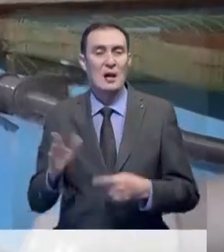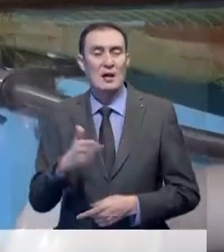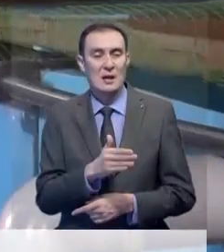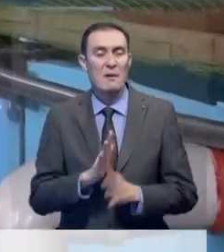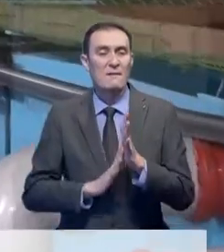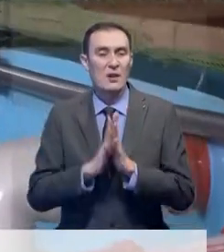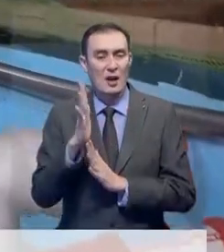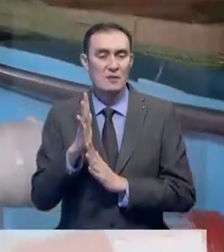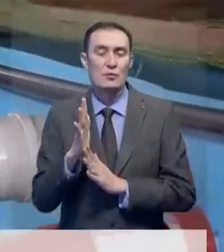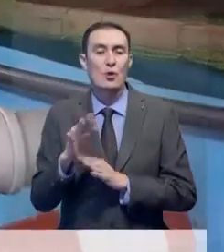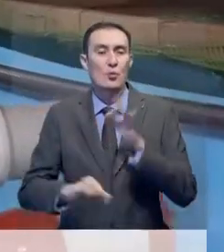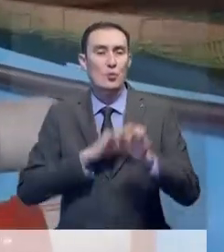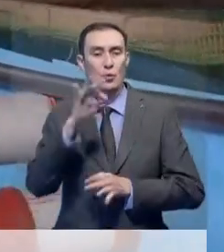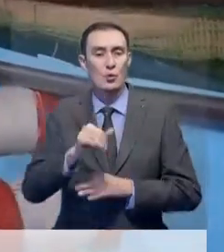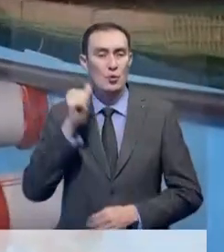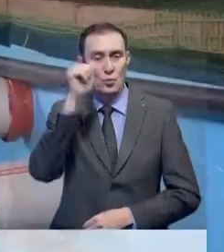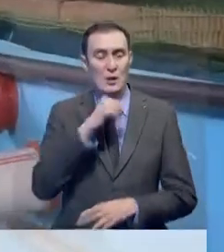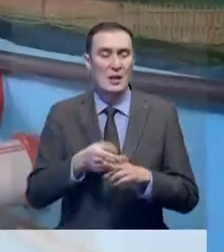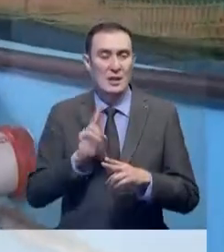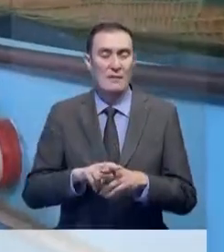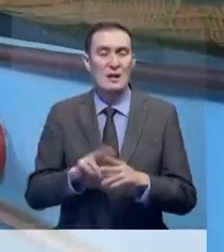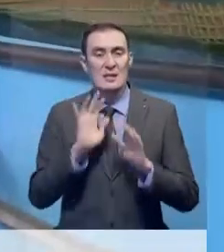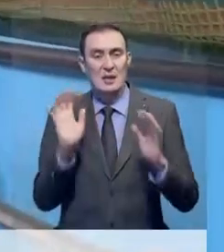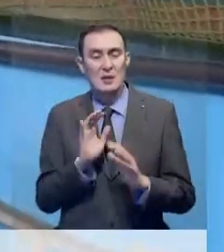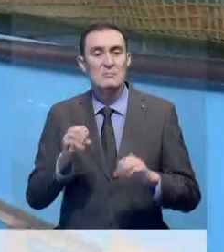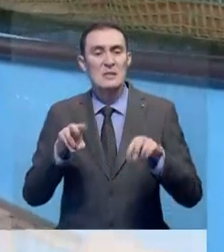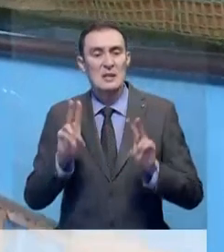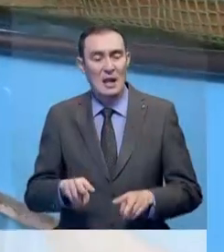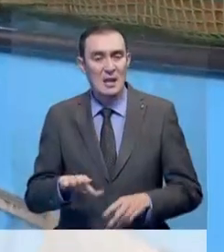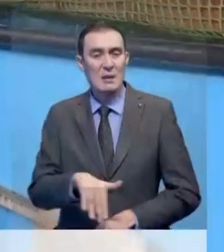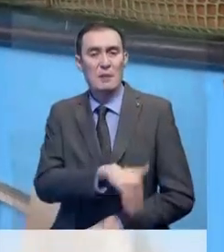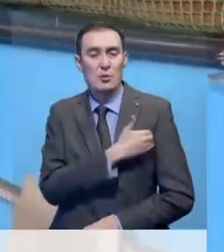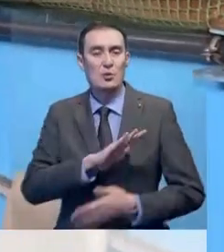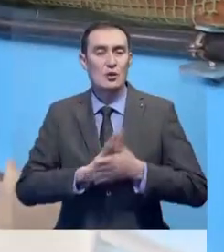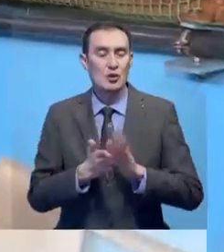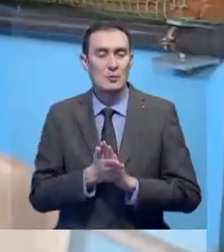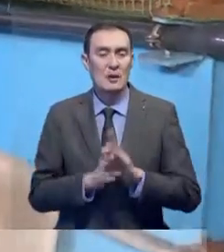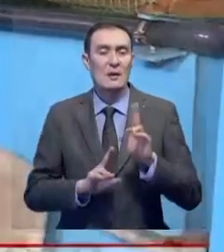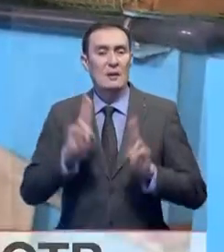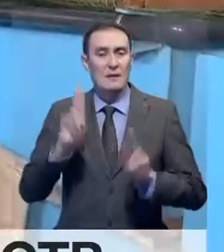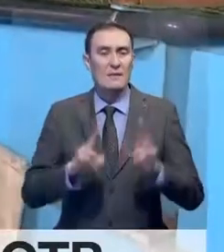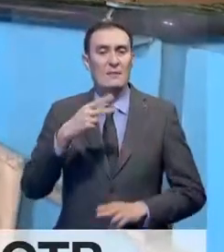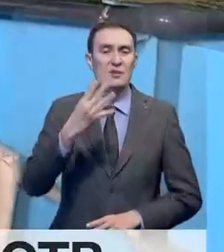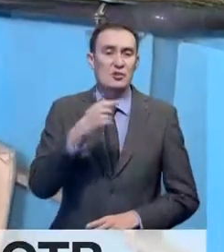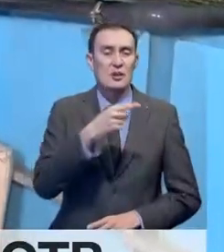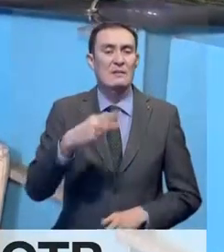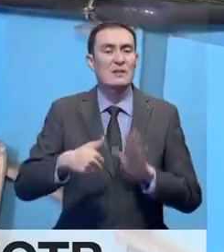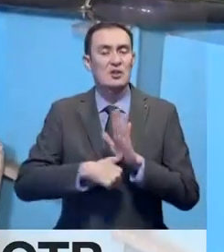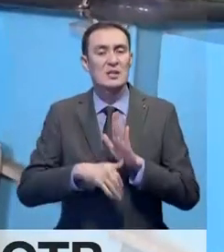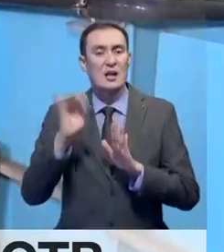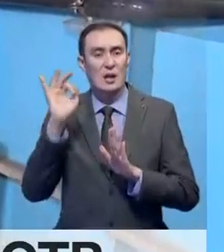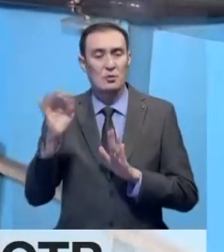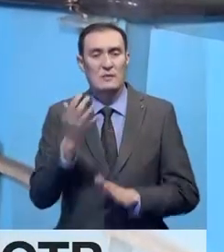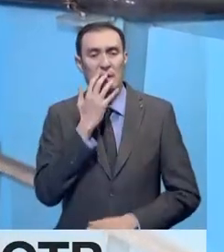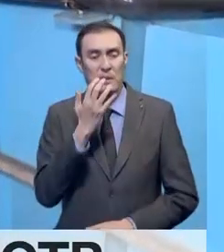здесь выращивают круглый год. Для этого поддерживают специальный температурный режим в 24-26